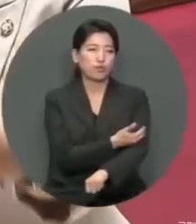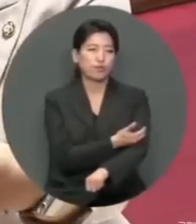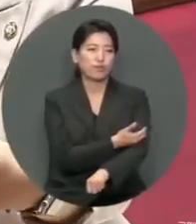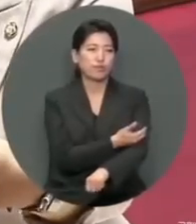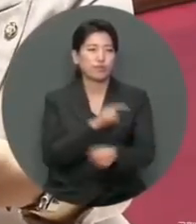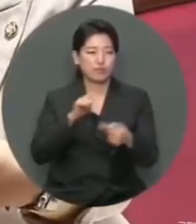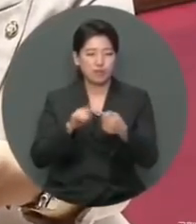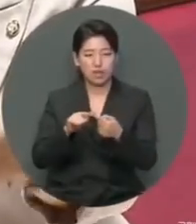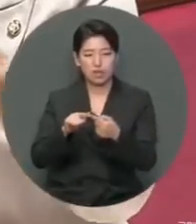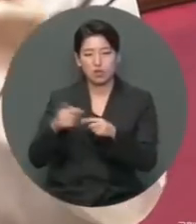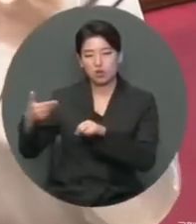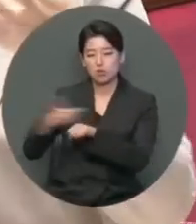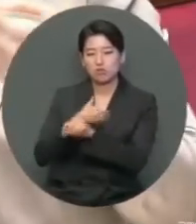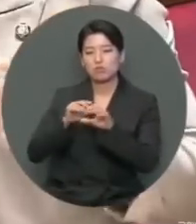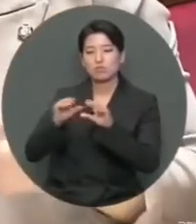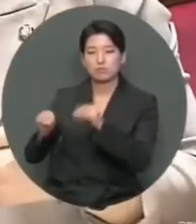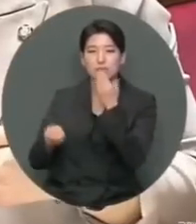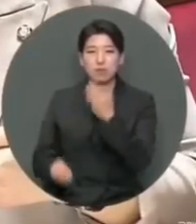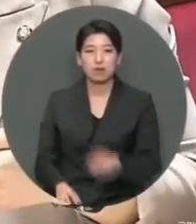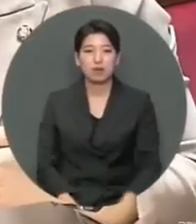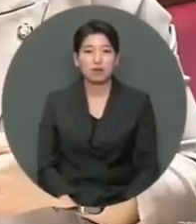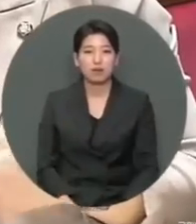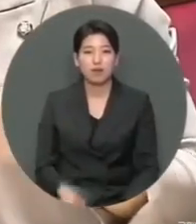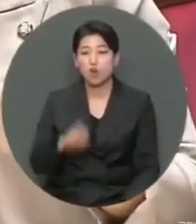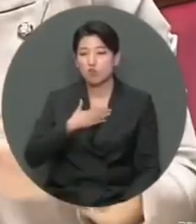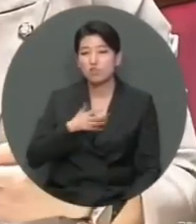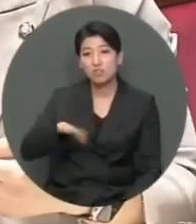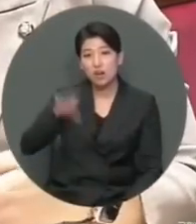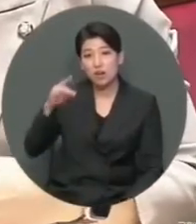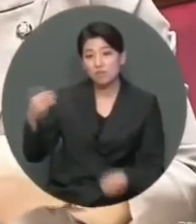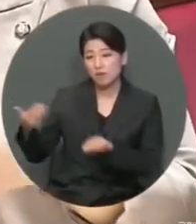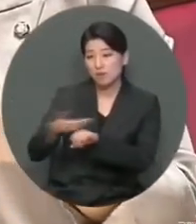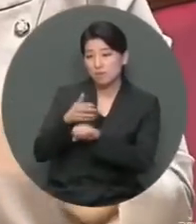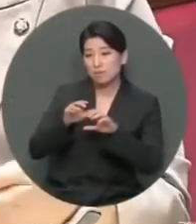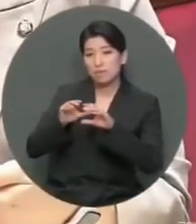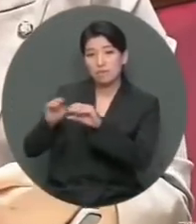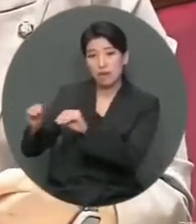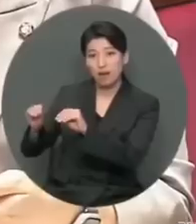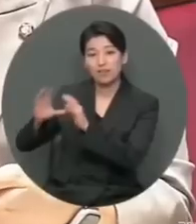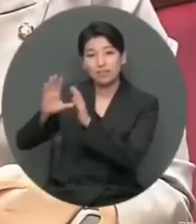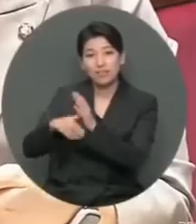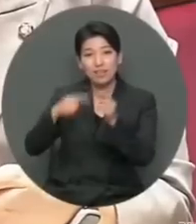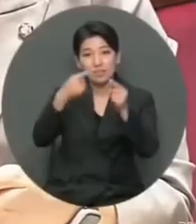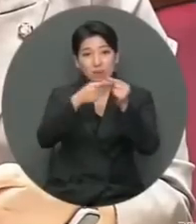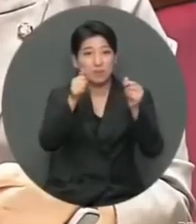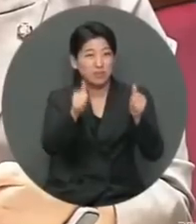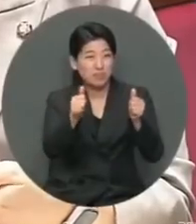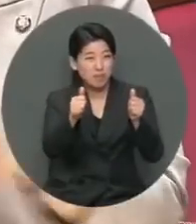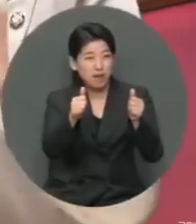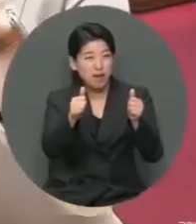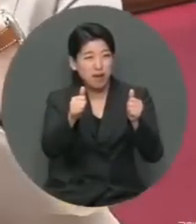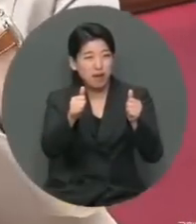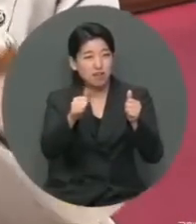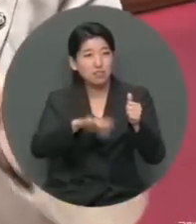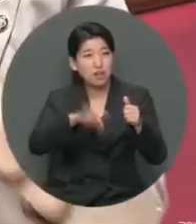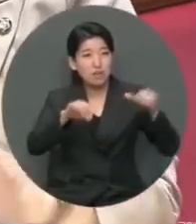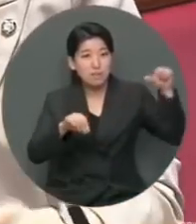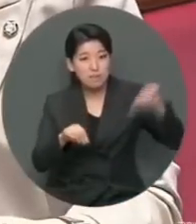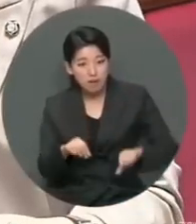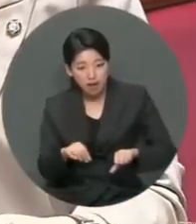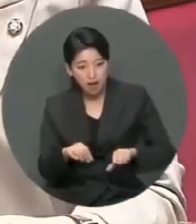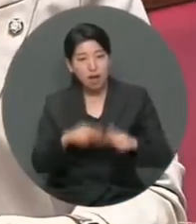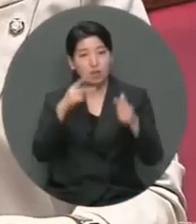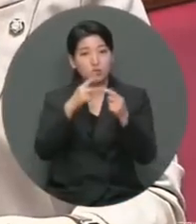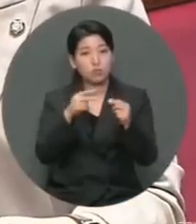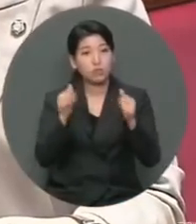처음 수입금지 조치를 했을 때도 WTO 제소를 당해서 1심은 지고 2심에서 겨우 이겨서 그걸 유지하고 있지 않습니까? 겨우 이긴